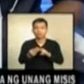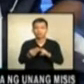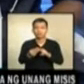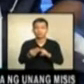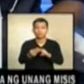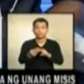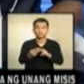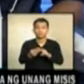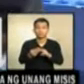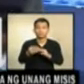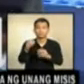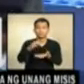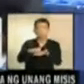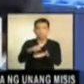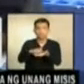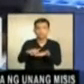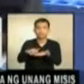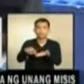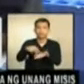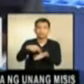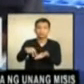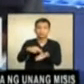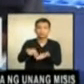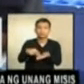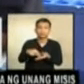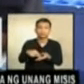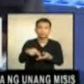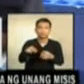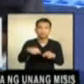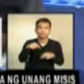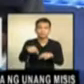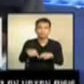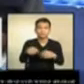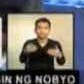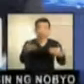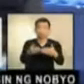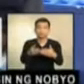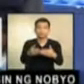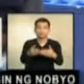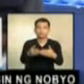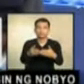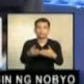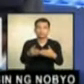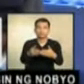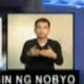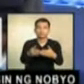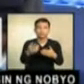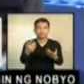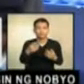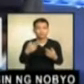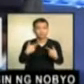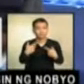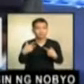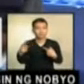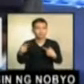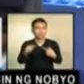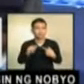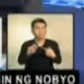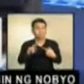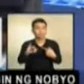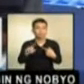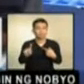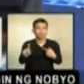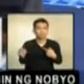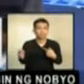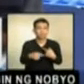Okay. Sila ng sayaw. Mm-hmm. Papatong pa lang daw doon sa bakuran. Mm-hmm. Pinersonada na sa taga roon. Inawat na nga daw.